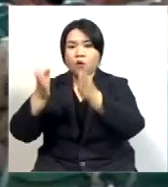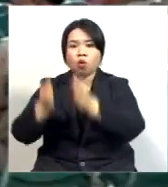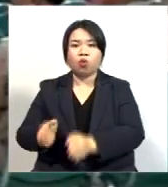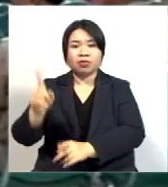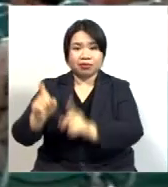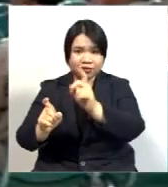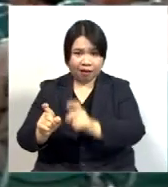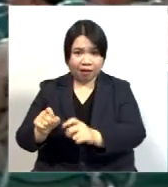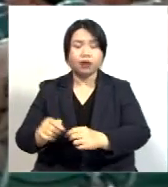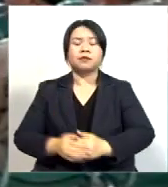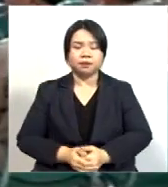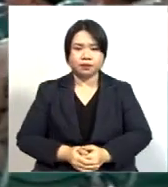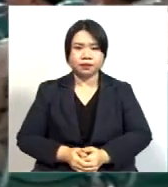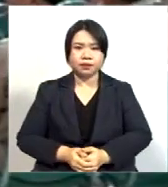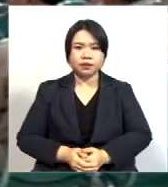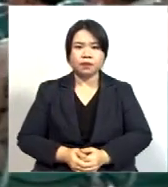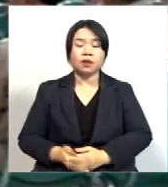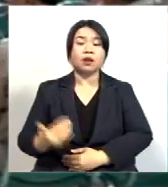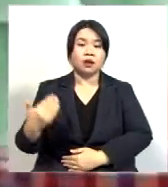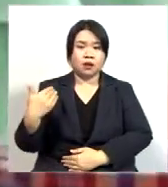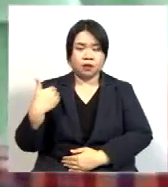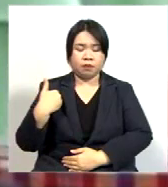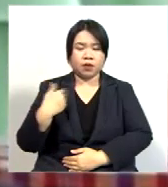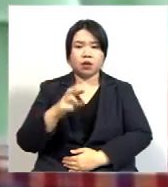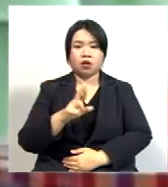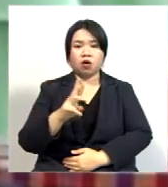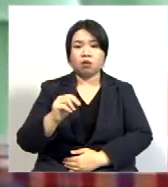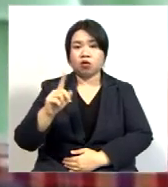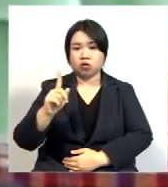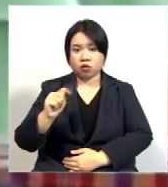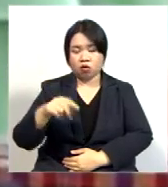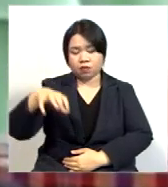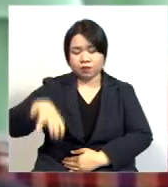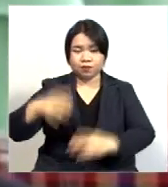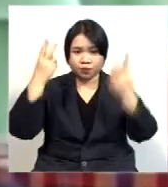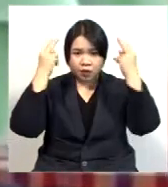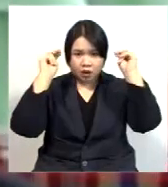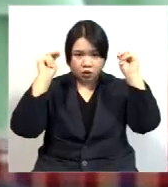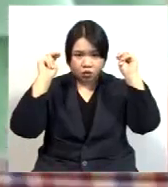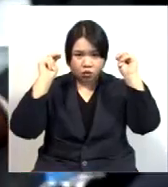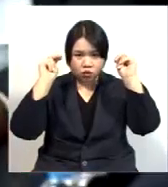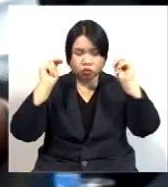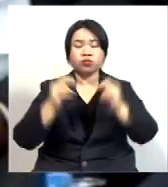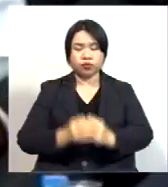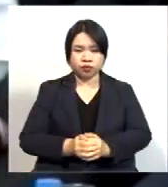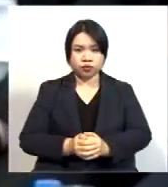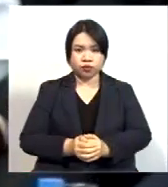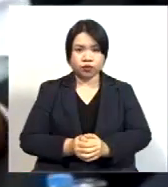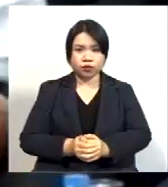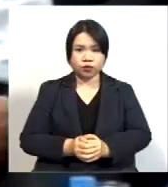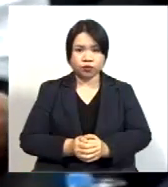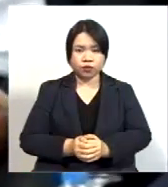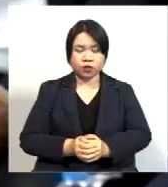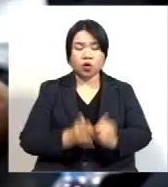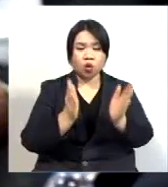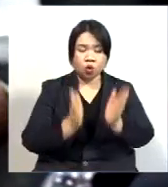การณ์กลาดยิงโดยมีนายเทวัลลิปตพันลบรัฐมนตรีประจำสำนักนายกรัฐมนตรีนายวิเชียรจันทรโนไทยผู้ว่า